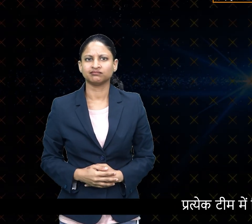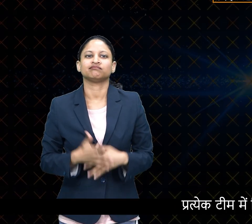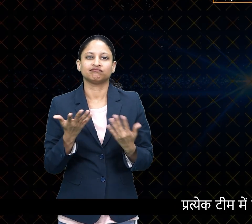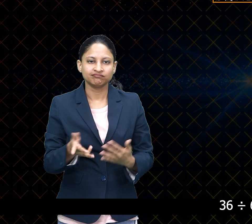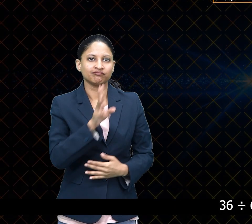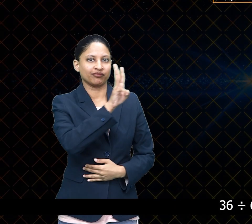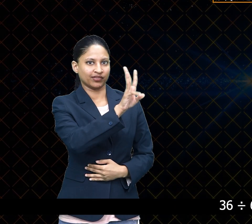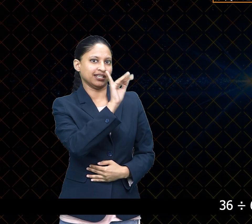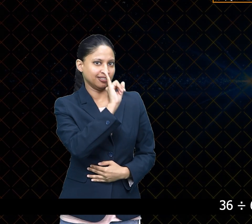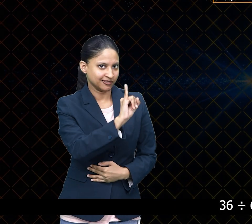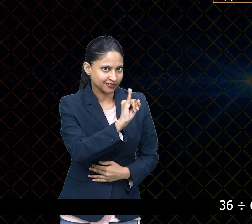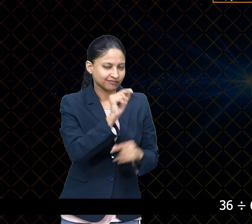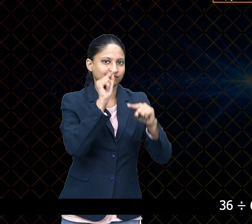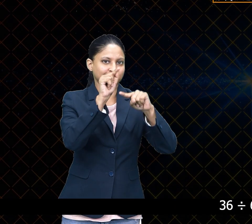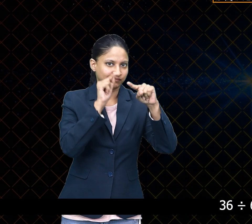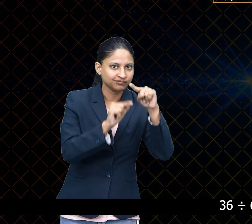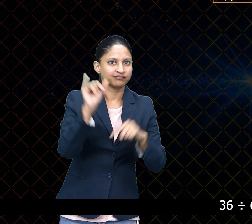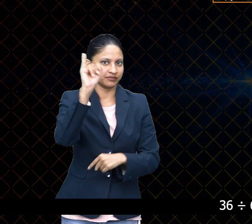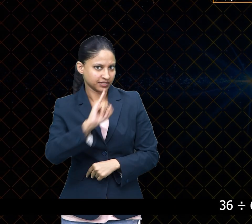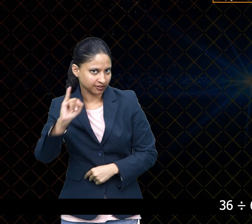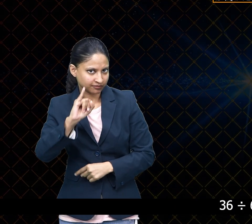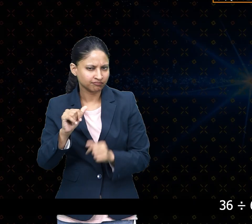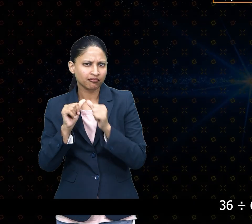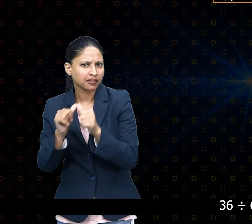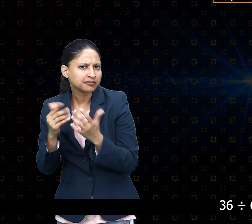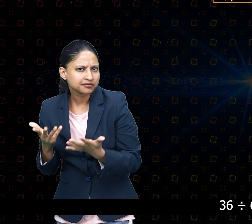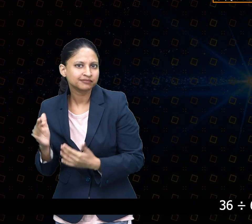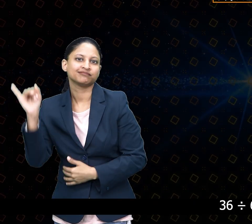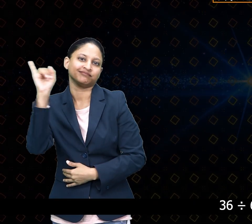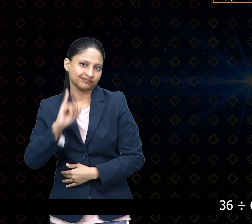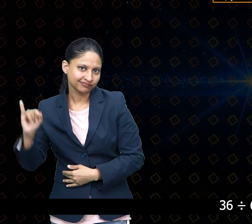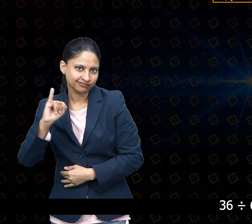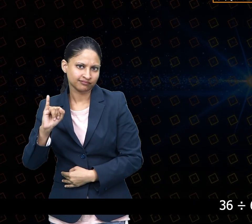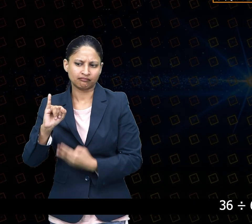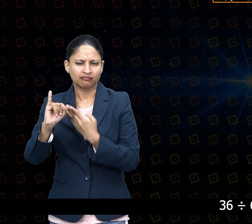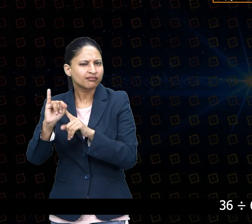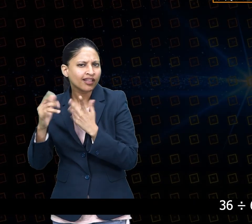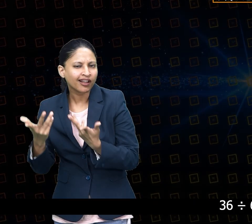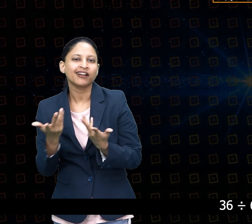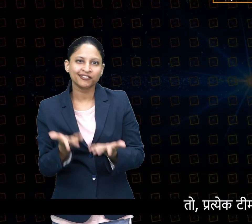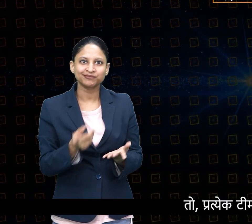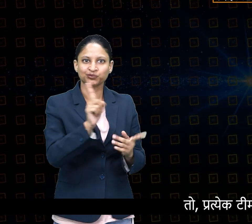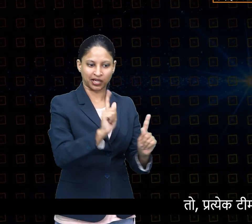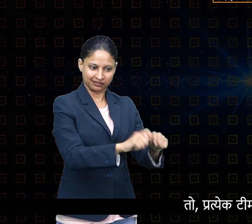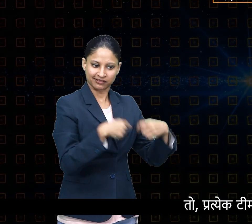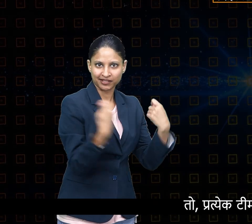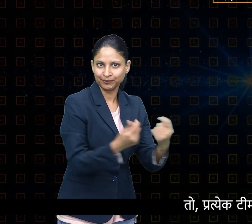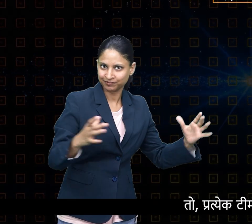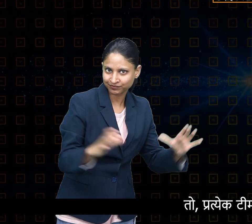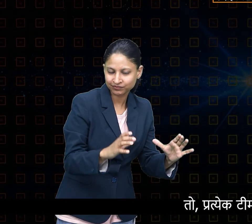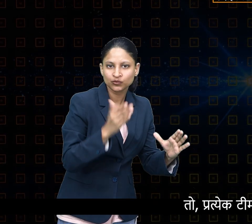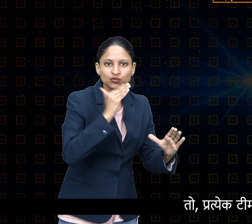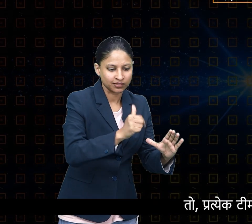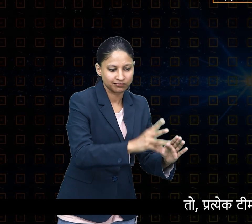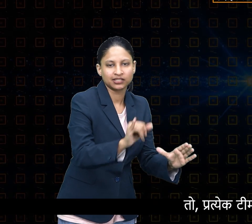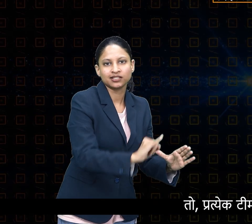36 भाग 6 बराबर 6। तो प्रत्येक टीम में 6